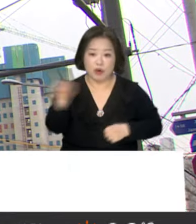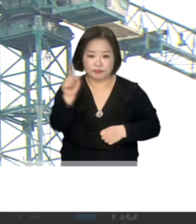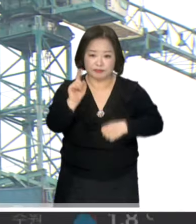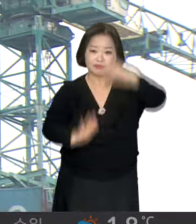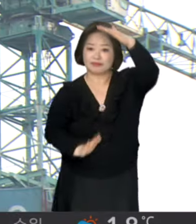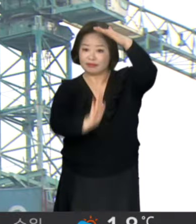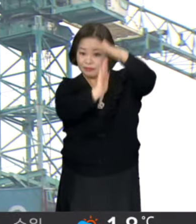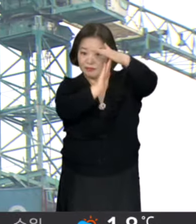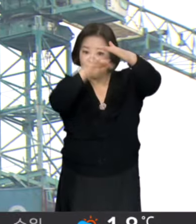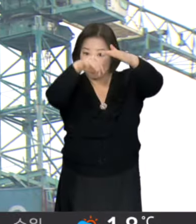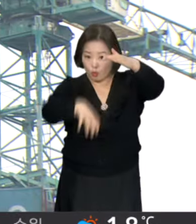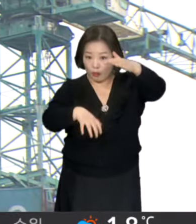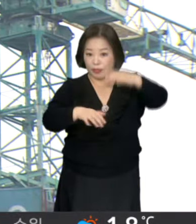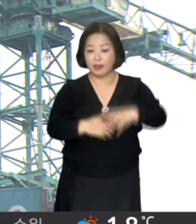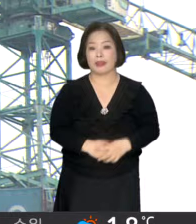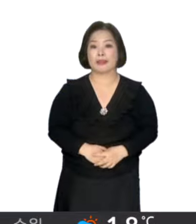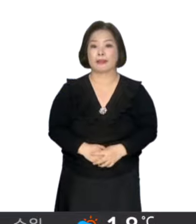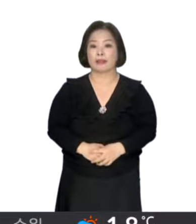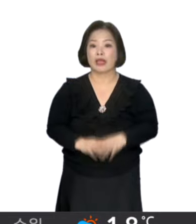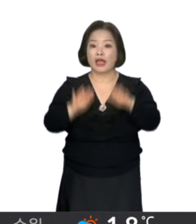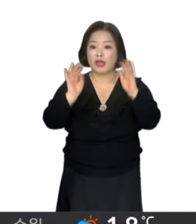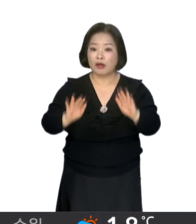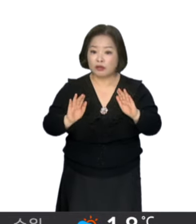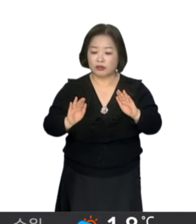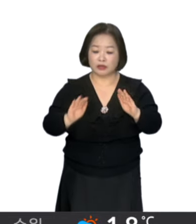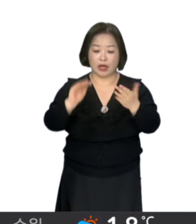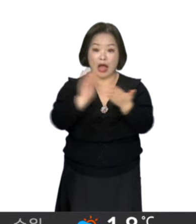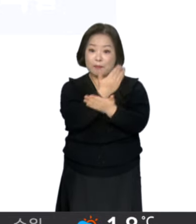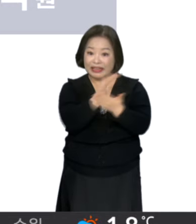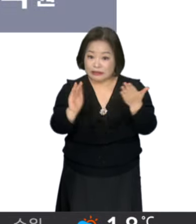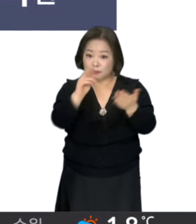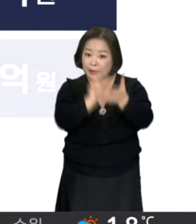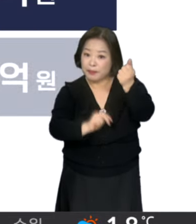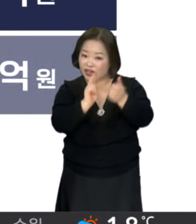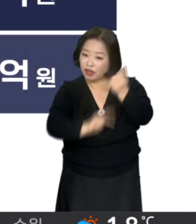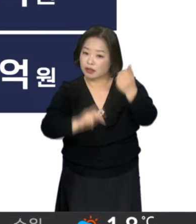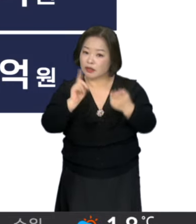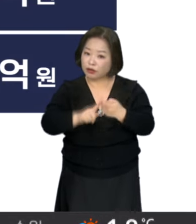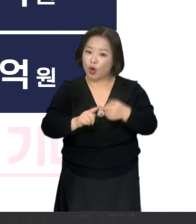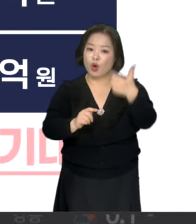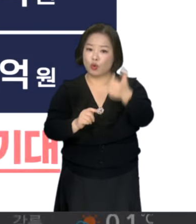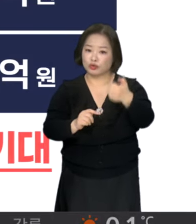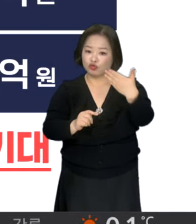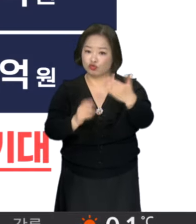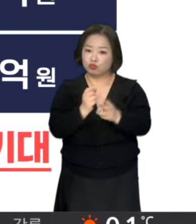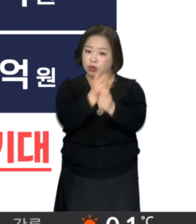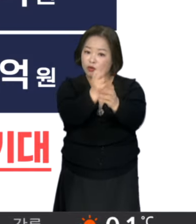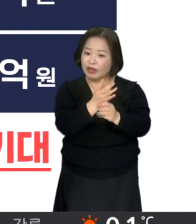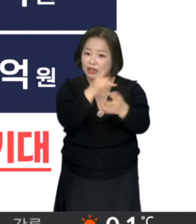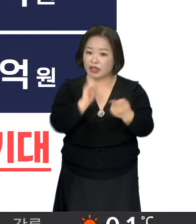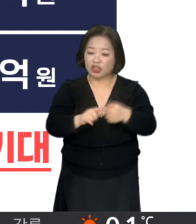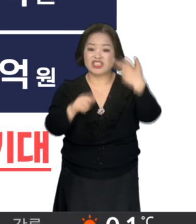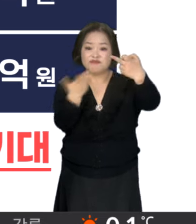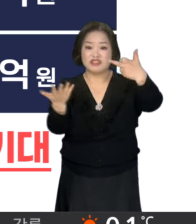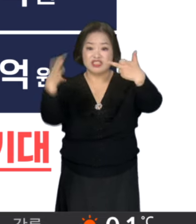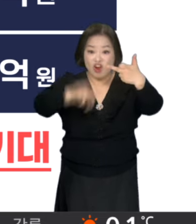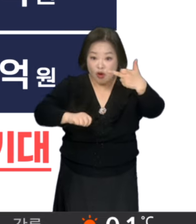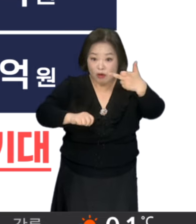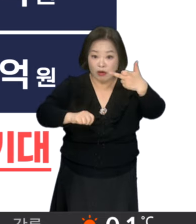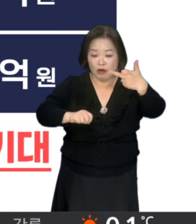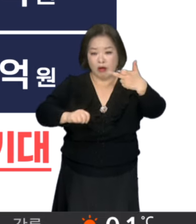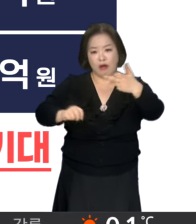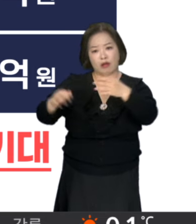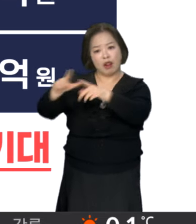적용되는 단지이기 때문입니다 분양가는 전용면적 5미 기준 17억원 등으로 굉장히 높지만 주변